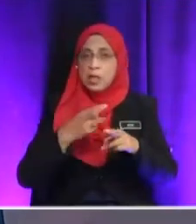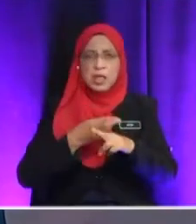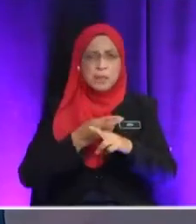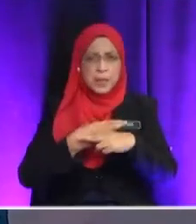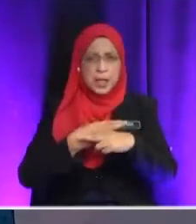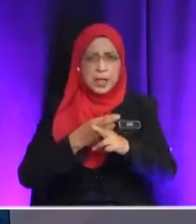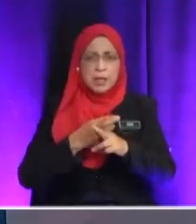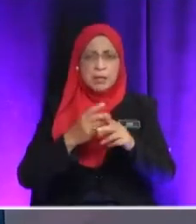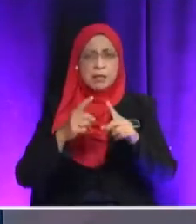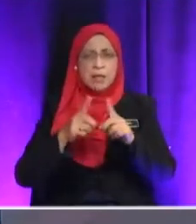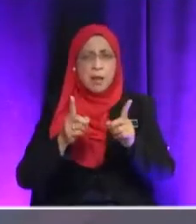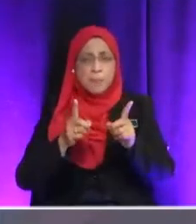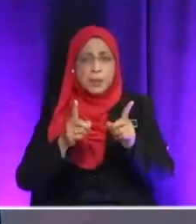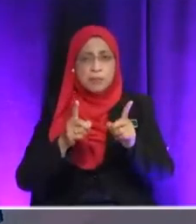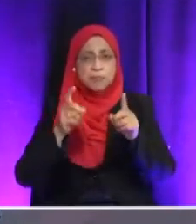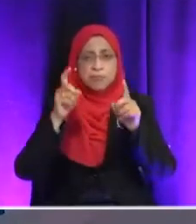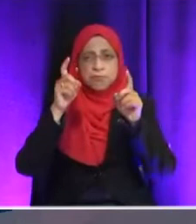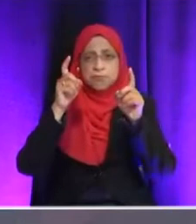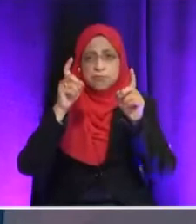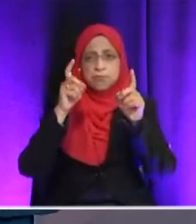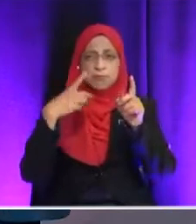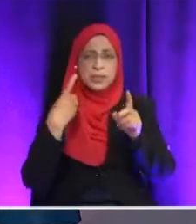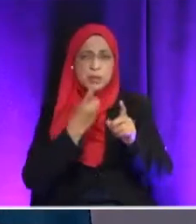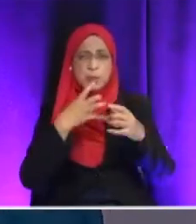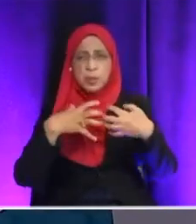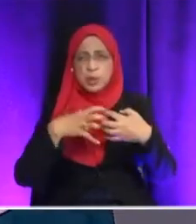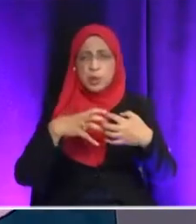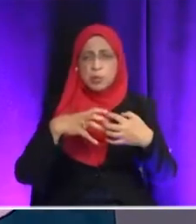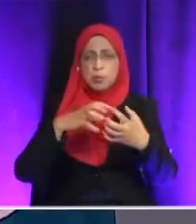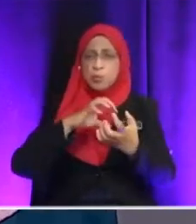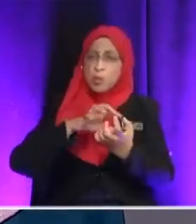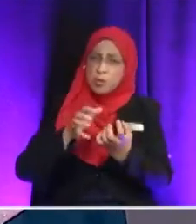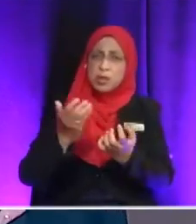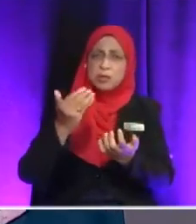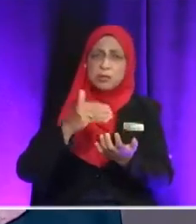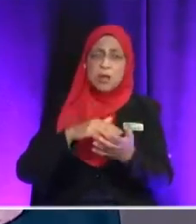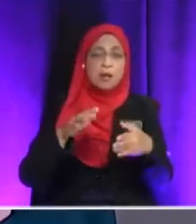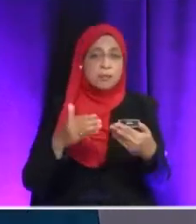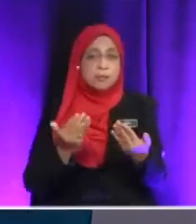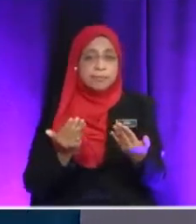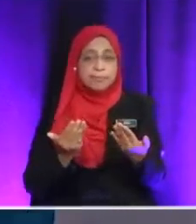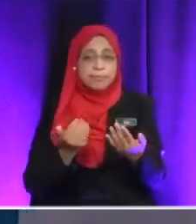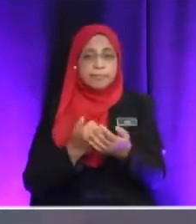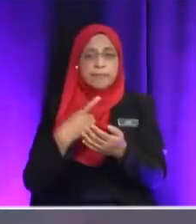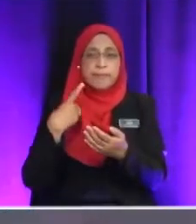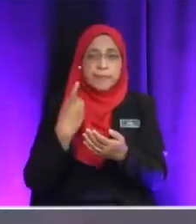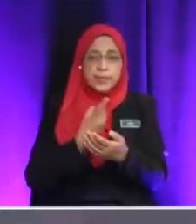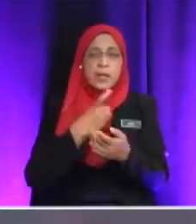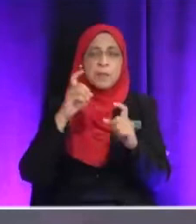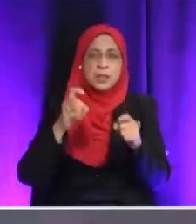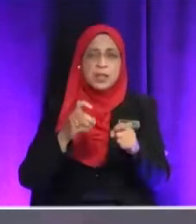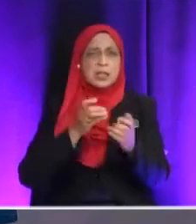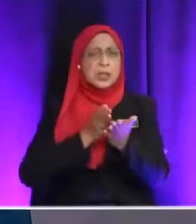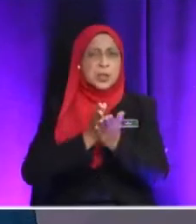belum tipe tari yang sepatutnya kita punya mesin ataupun kita punya peralatan sudah rusak Oh jadi kita kita terus